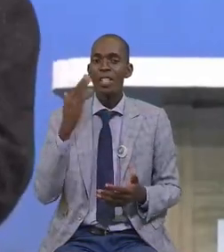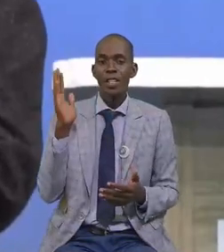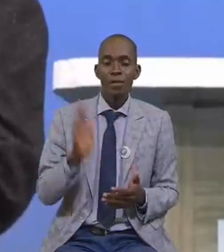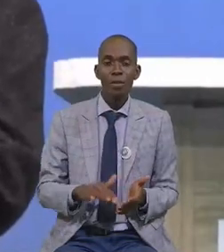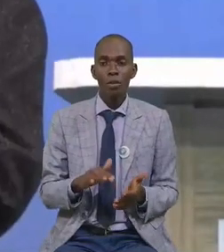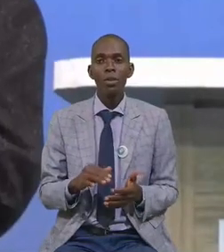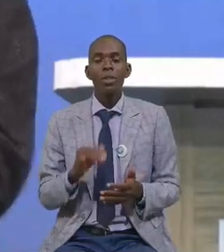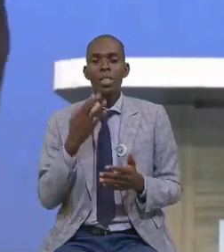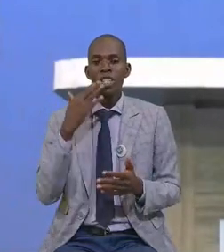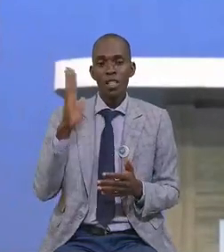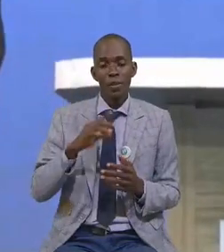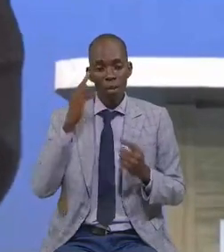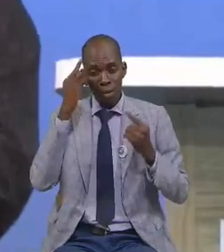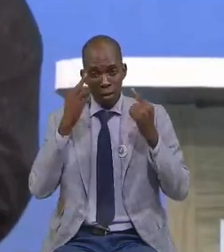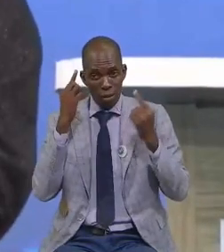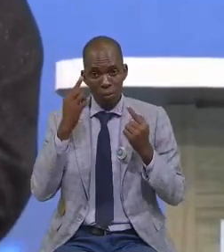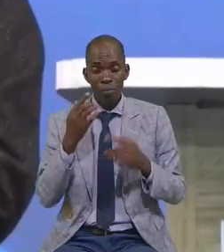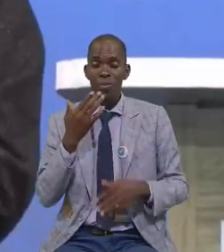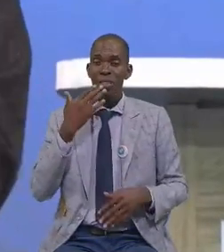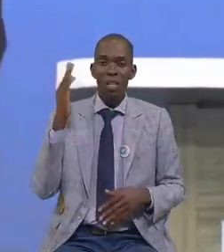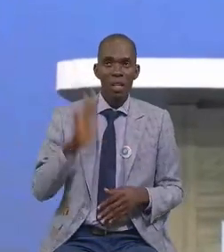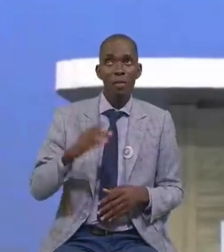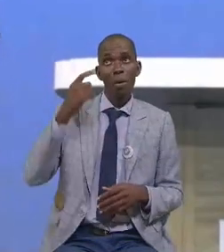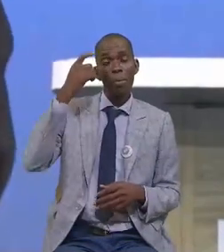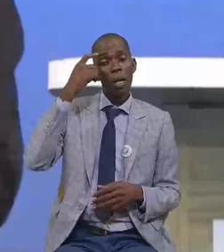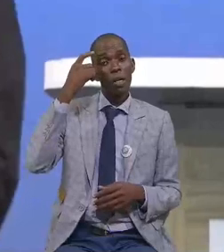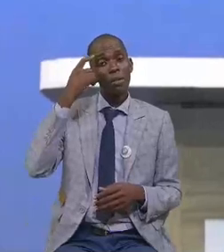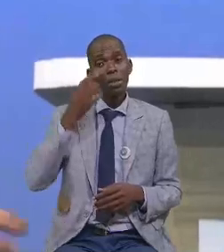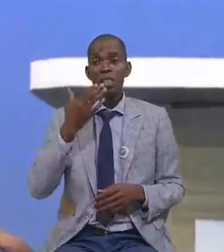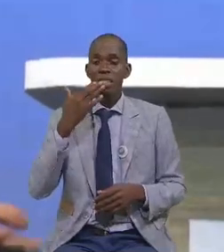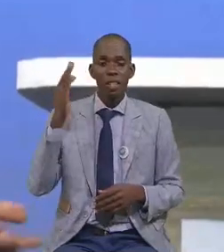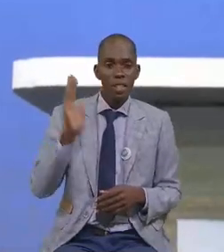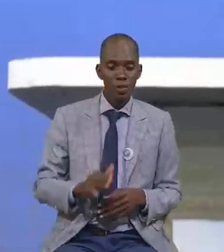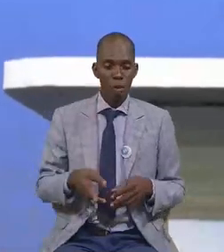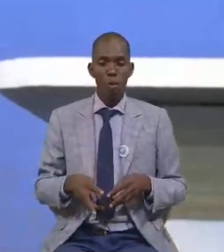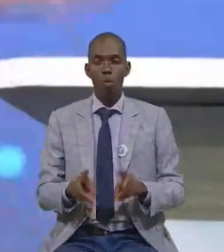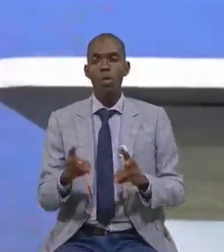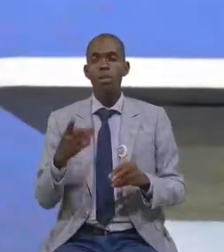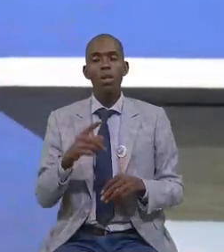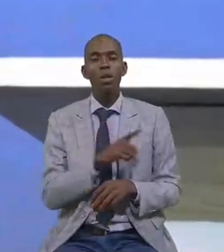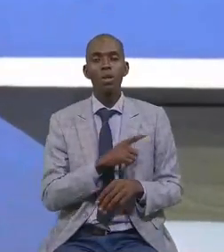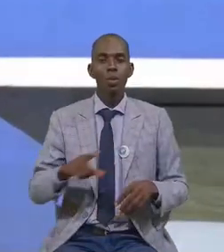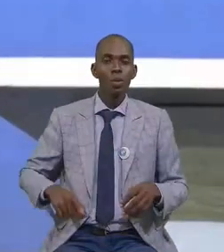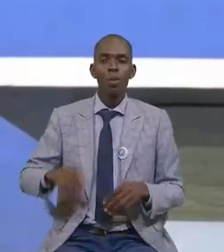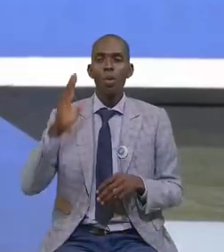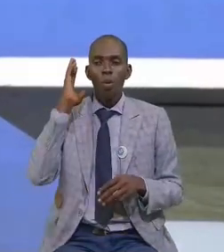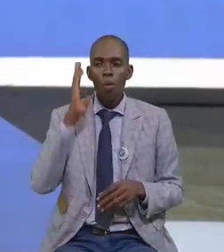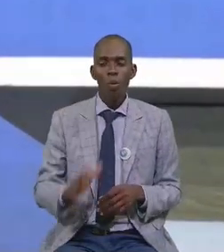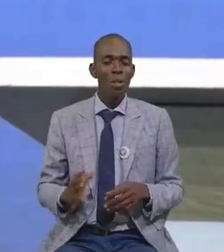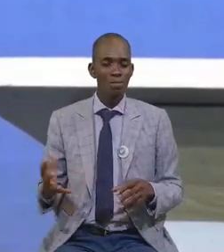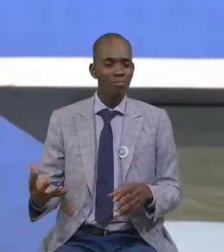mal, les mauvaises pensées, les mauvaises manières, le Seigneur va